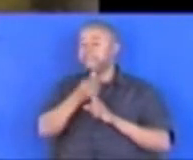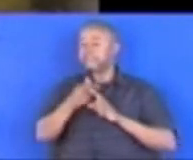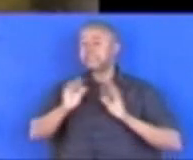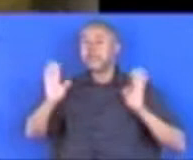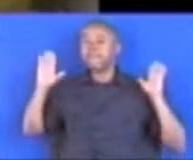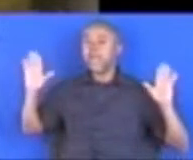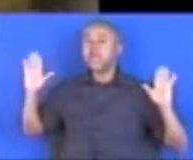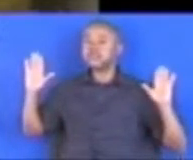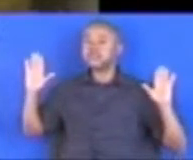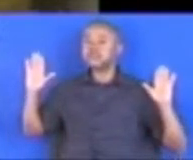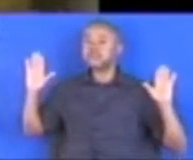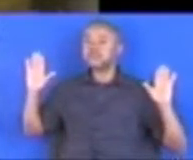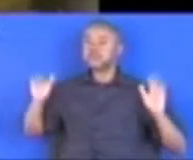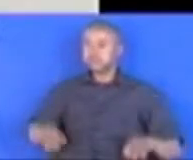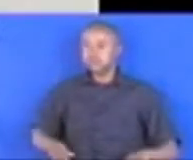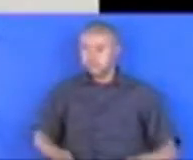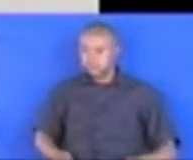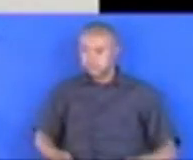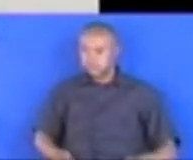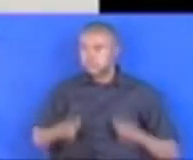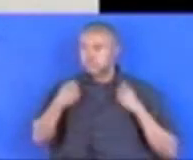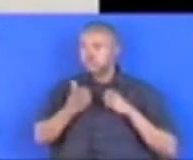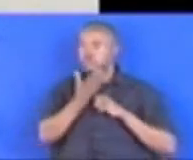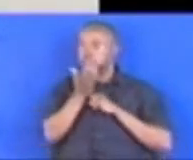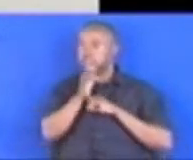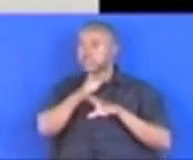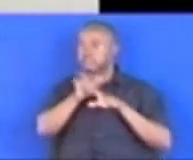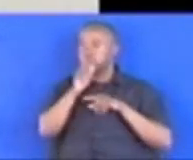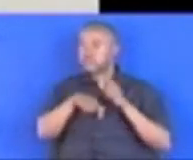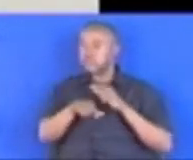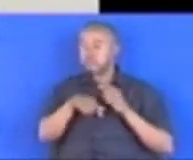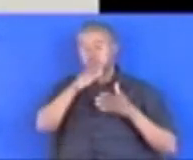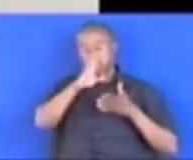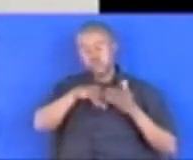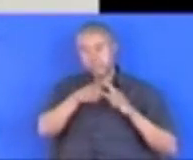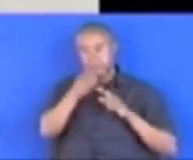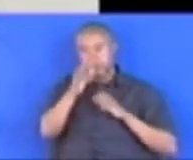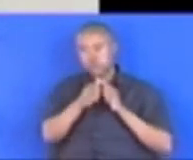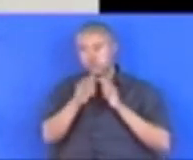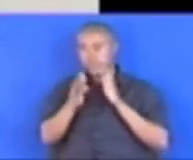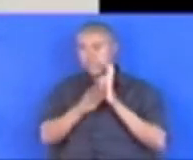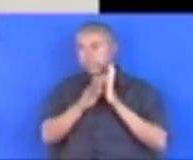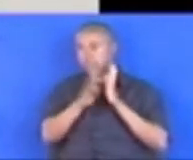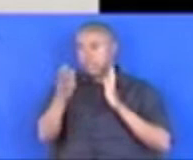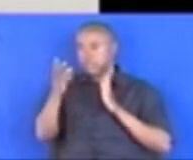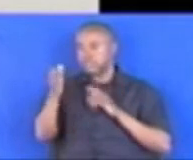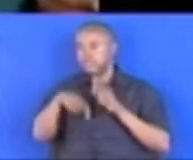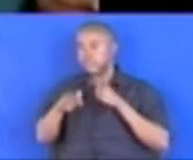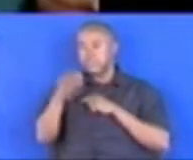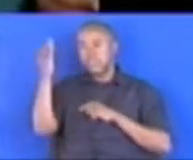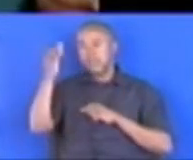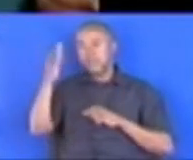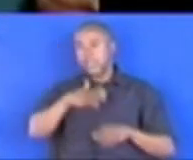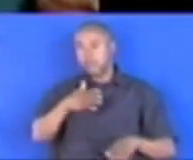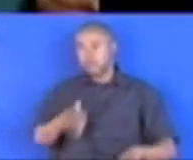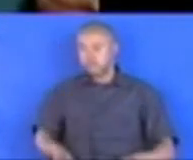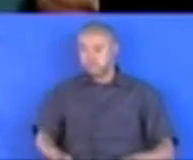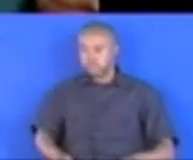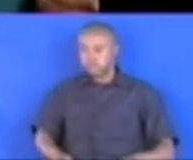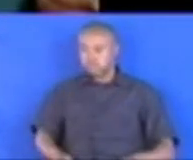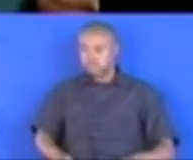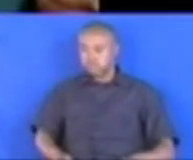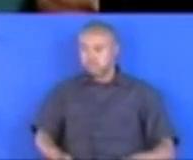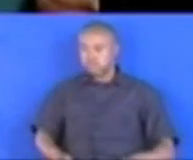basi. Juhudi zingine zimeelezwa kwenye ukurasa wa 219 hadi 220 wa hotuba yangu. Mheshimiwa Naibu